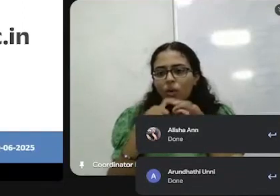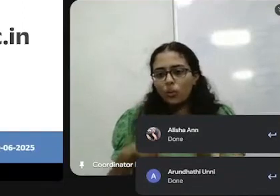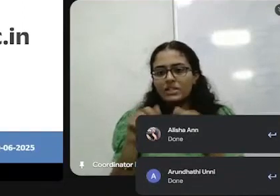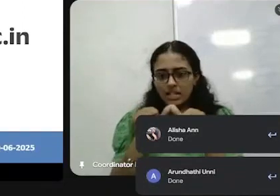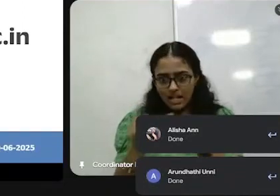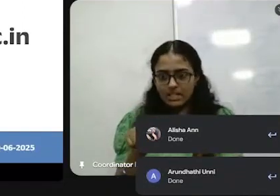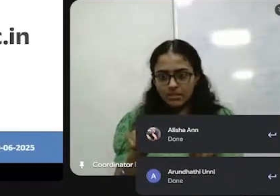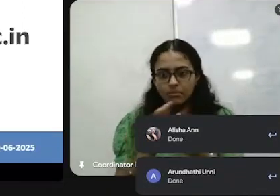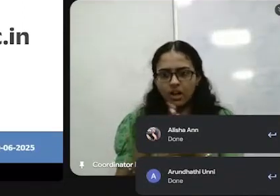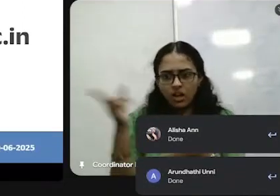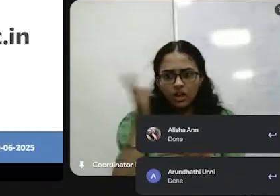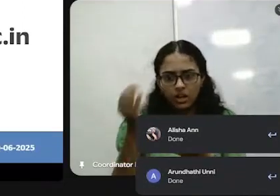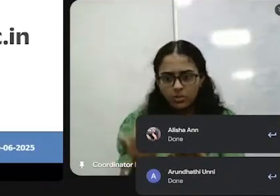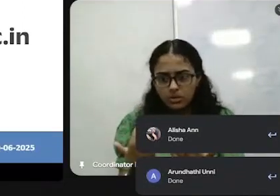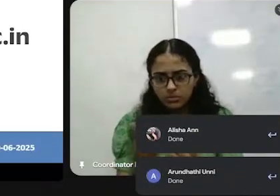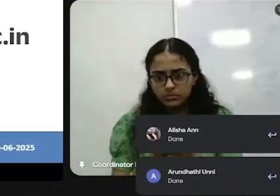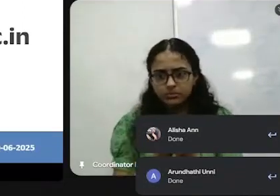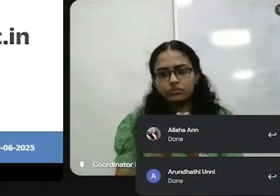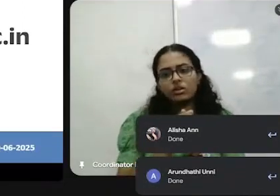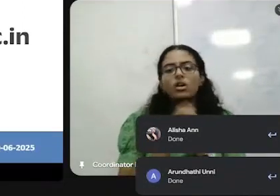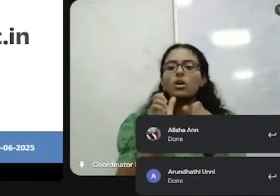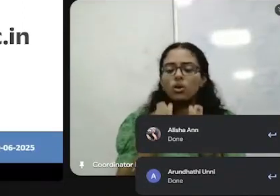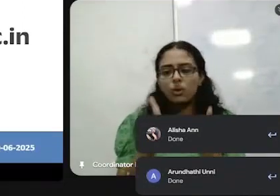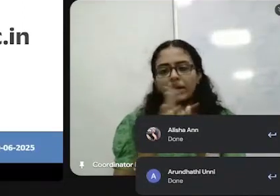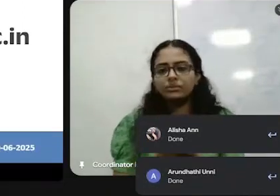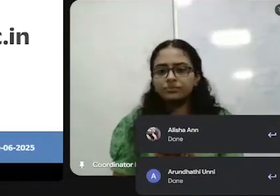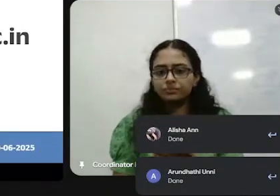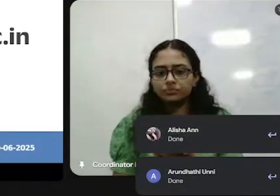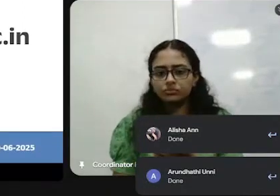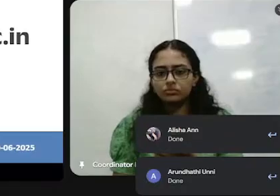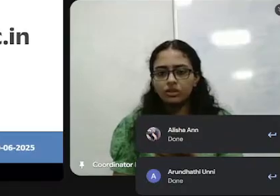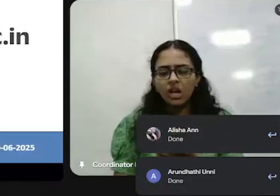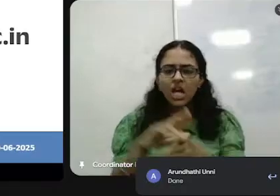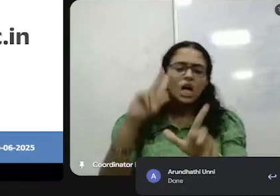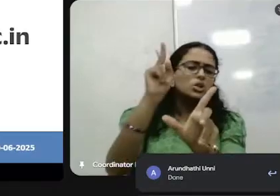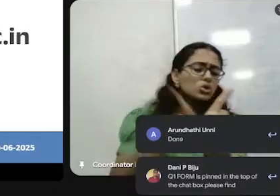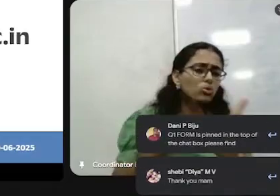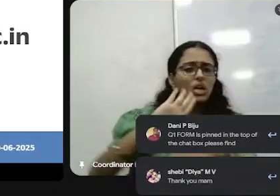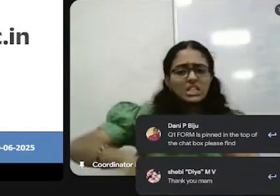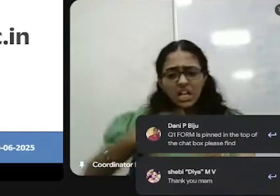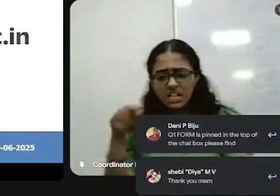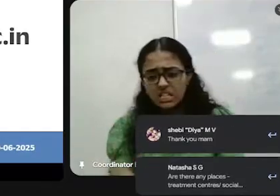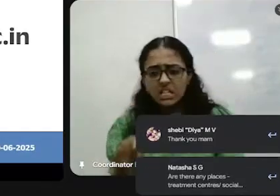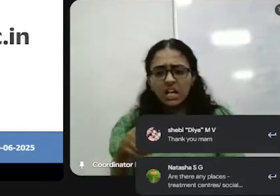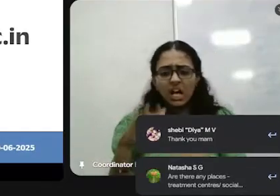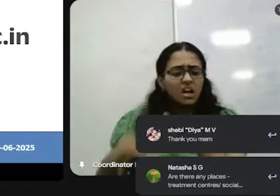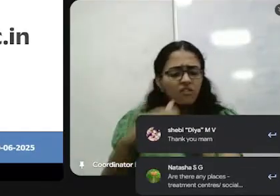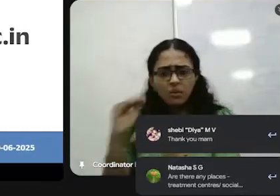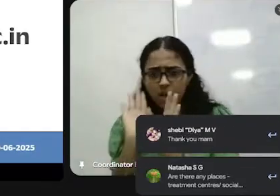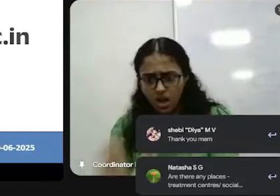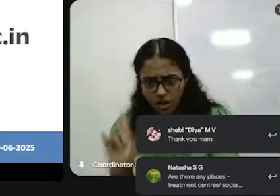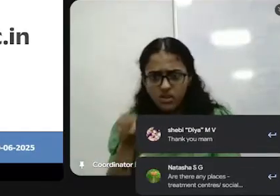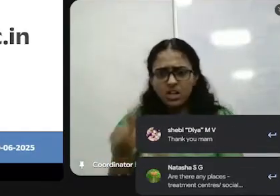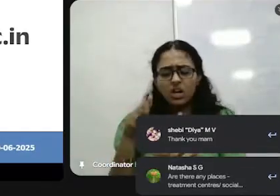ഹലോ, കേൾക്കാമോ? കേൾക്കാം മാം, കേൾക്കാം. ഓക്കെ, അങ്ങനെ 2 years കഴിഞ്ഞ ഇംപ്രൂവ്മെന്റ് വരുമോ എന്ന് ചോദിച്ചില്ലേ. ഇപ്പൊ നമ്മൾ